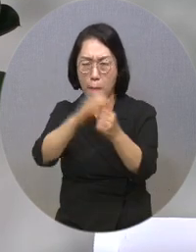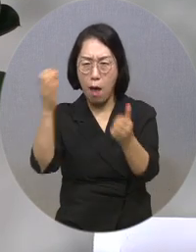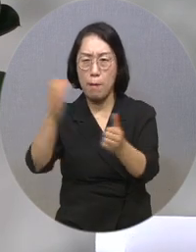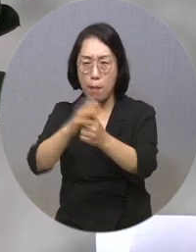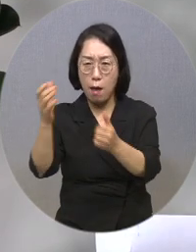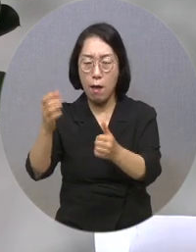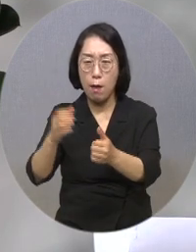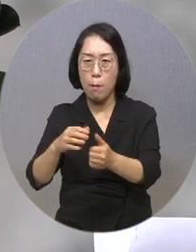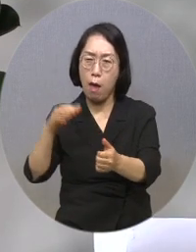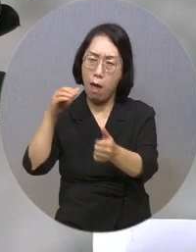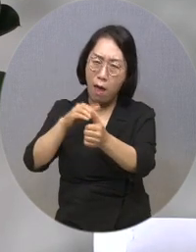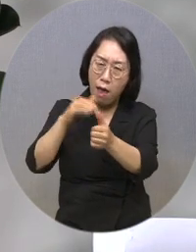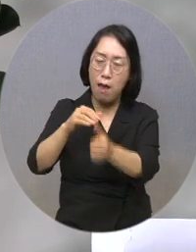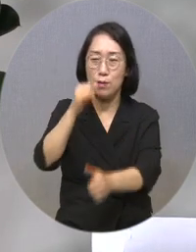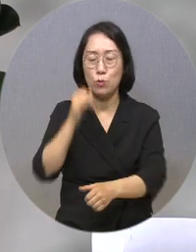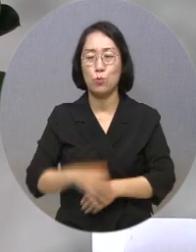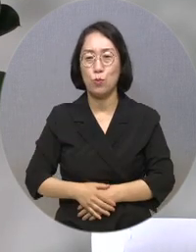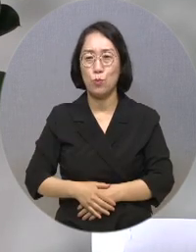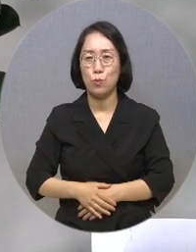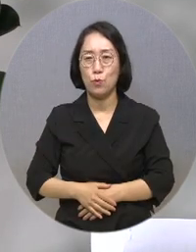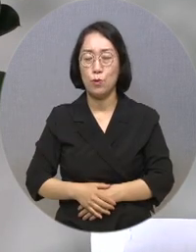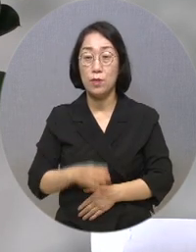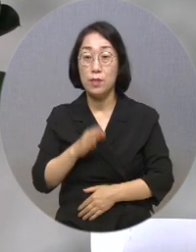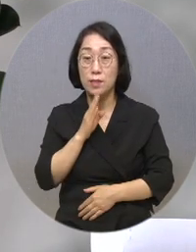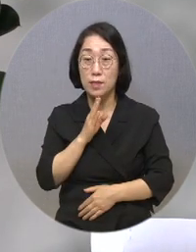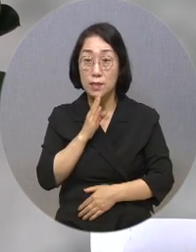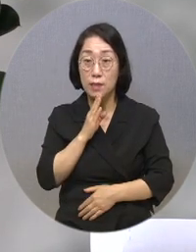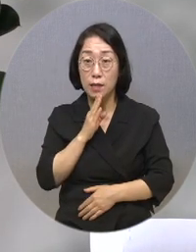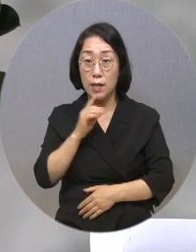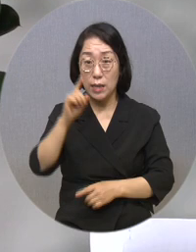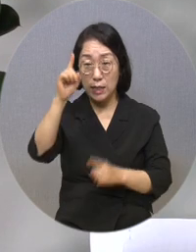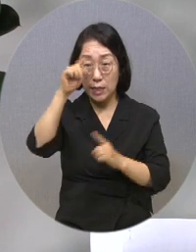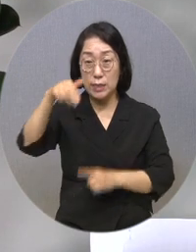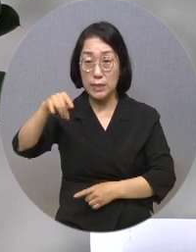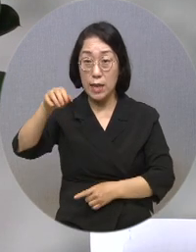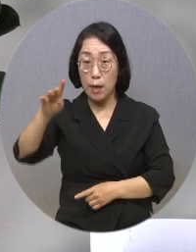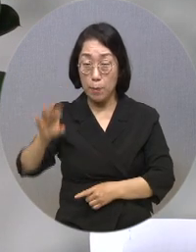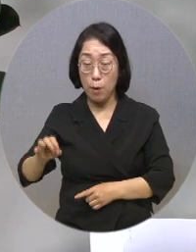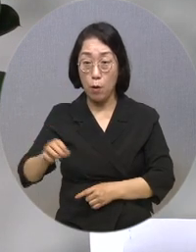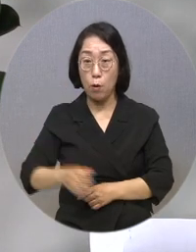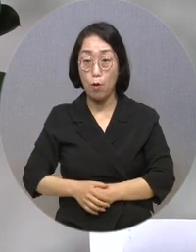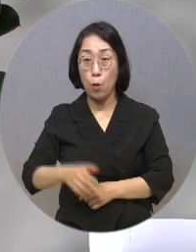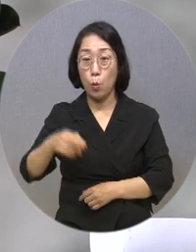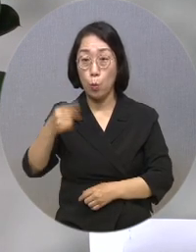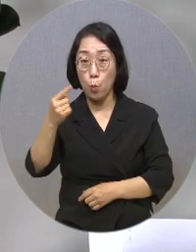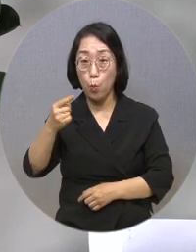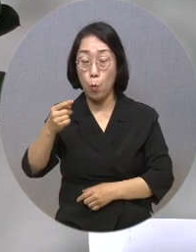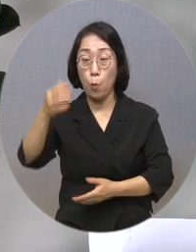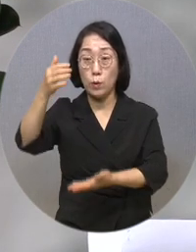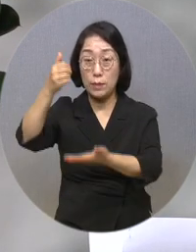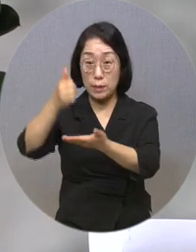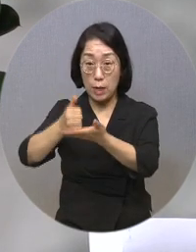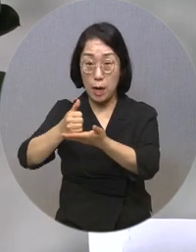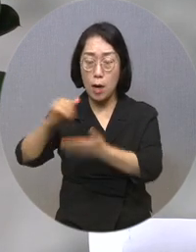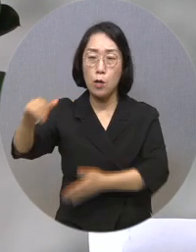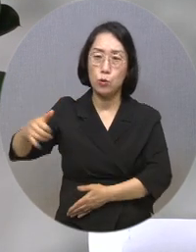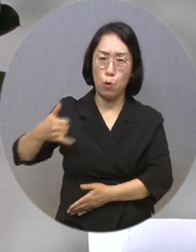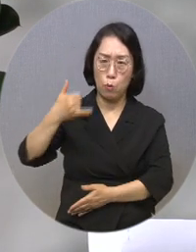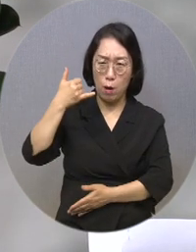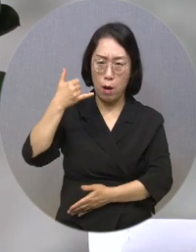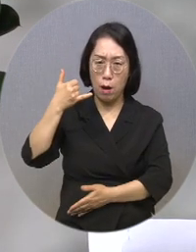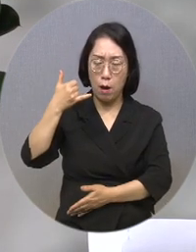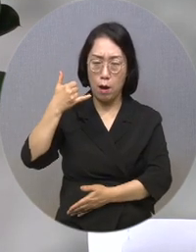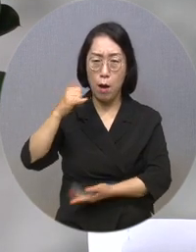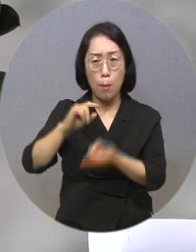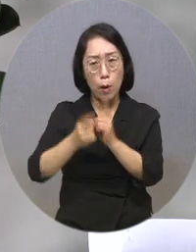했죠. 실질적으로 저는 그 당시에 이재명 당시 도지사로부터 전화를 받습니다. 현물 말고